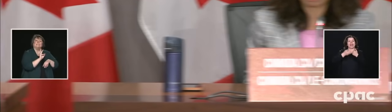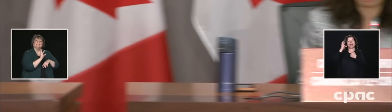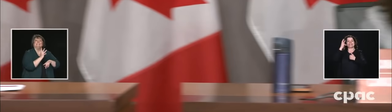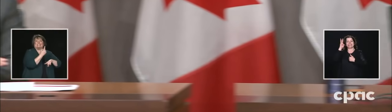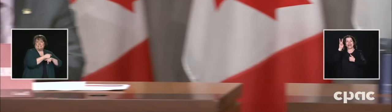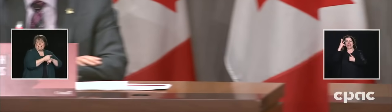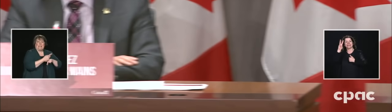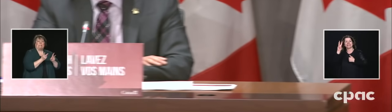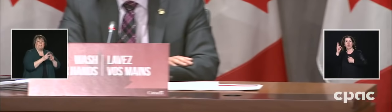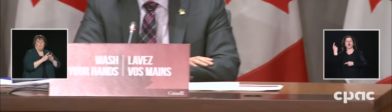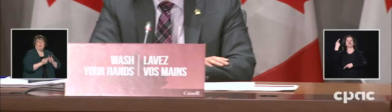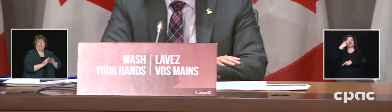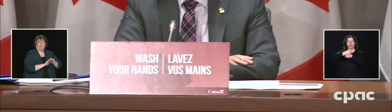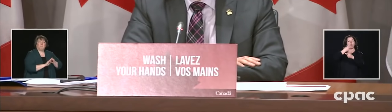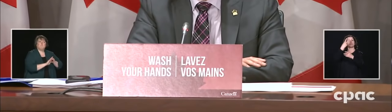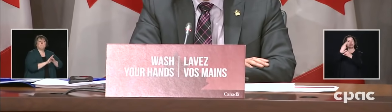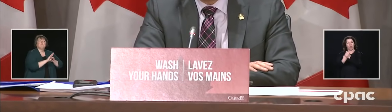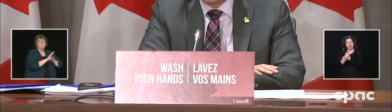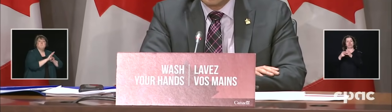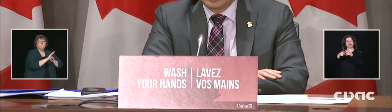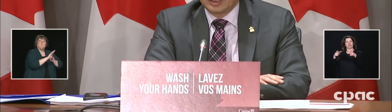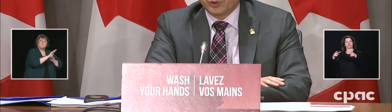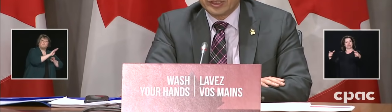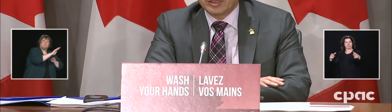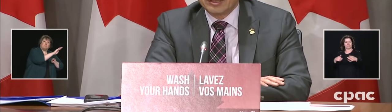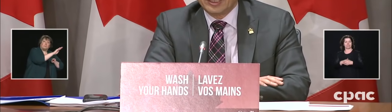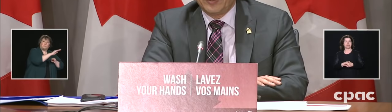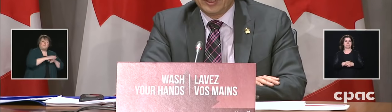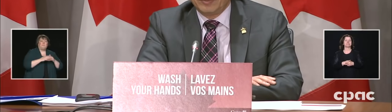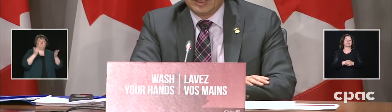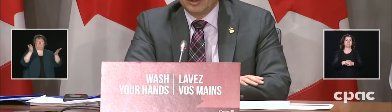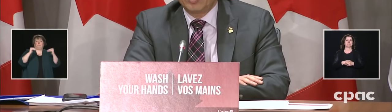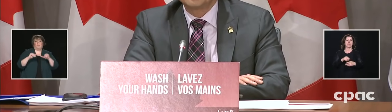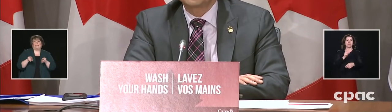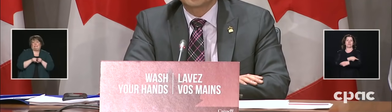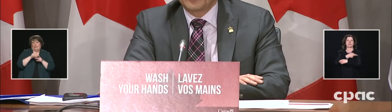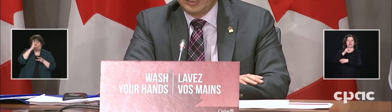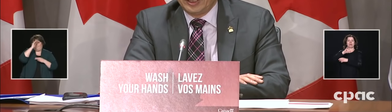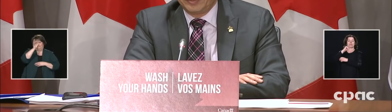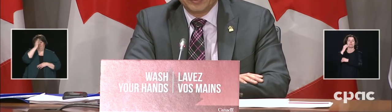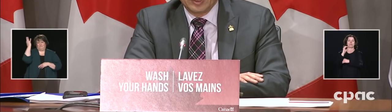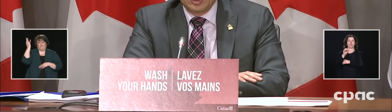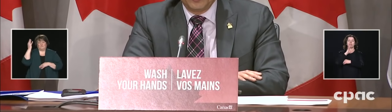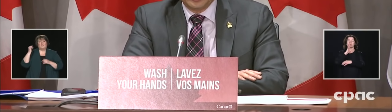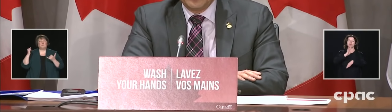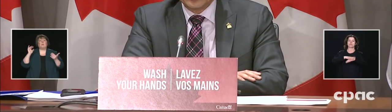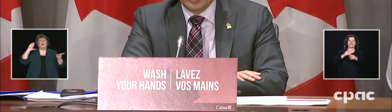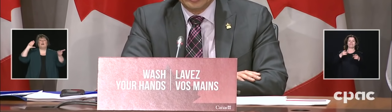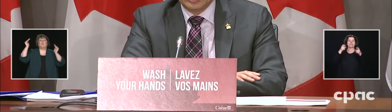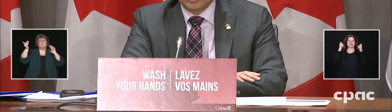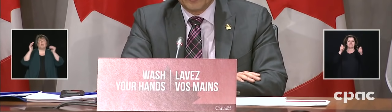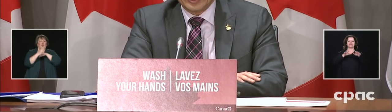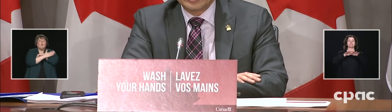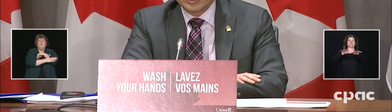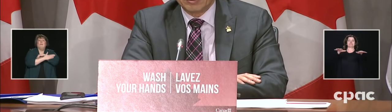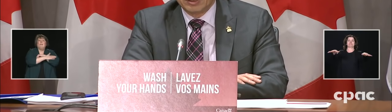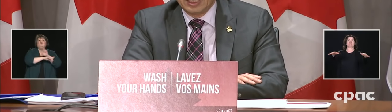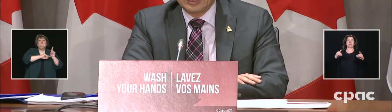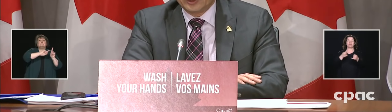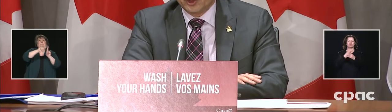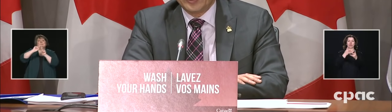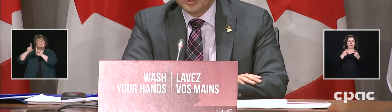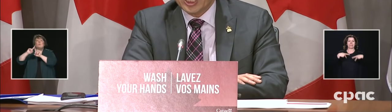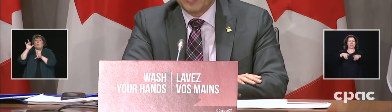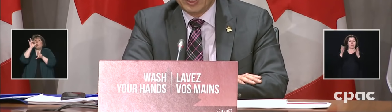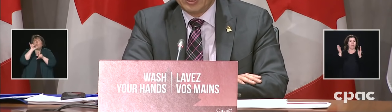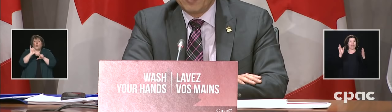10. Cette diapositive compare les vitesses de croissance de l'épidémie dans plusieurs pays. Pour les besoins de la comparaison,